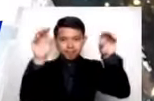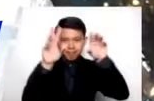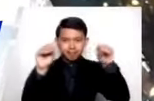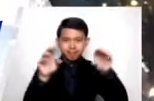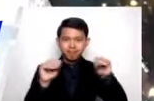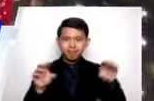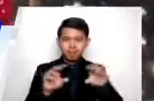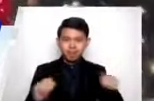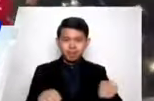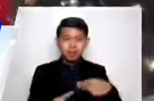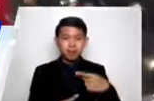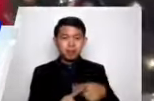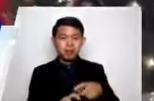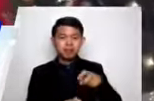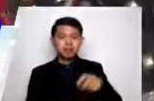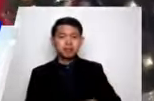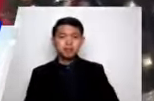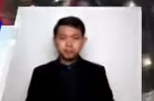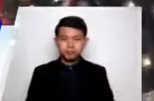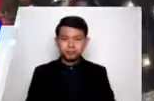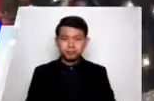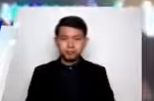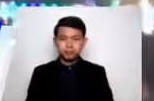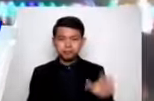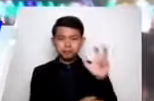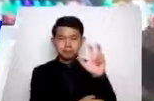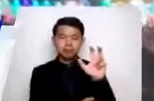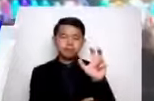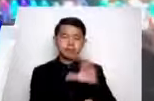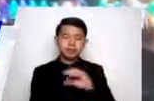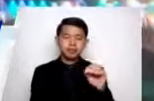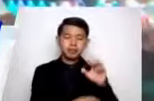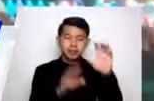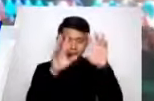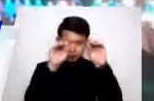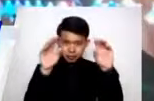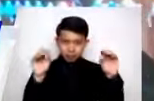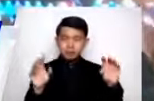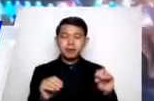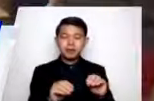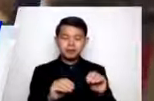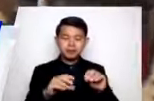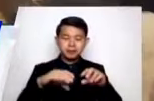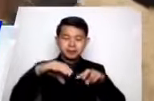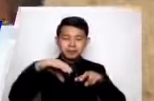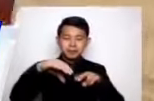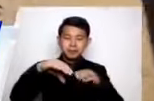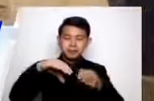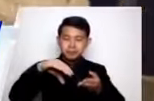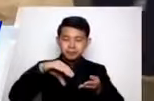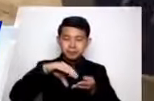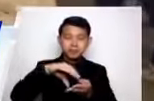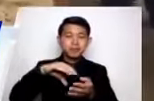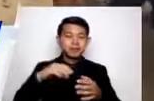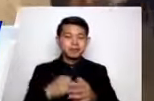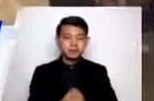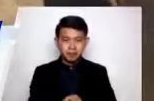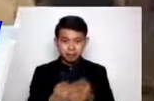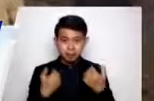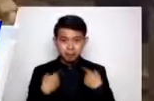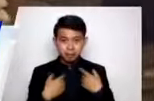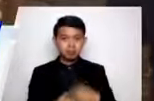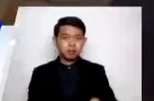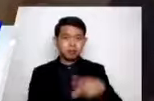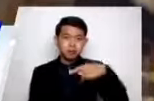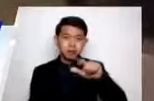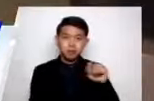Belen at Christmas tunnel. Tad-tad ng Christmas lights ang paligid gaya ng kanilang plaza. It's more fun nga